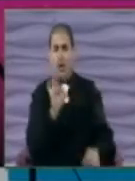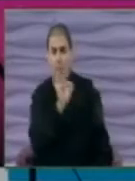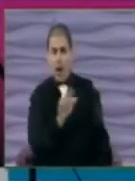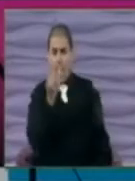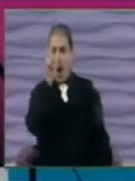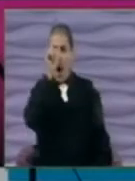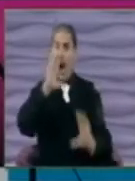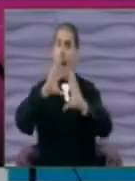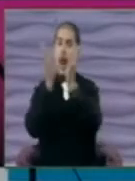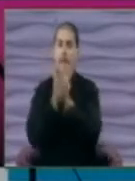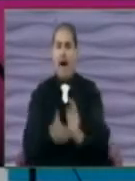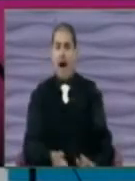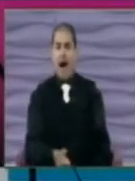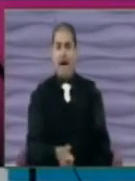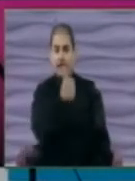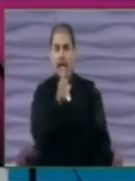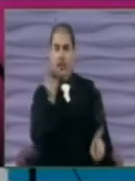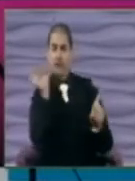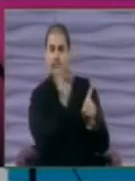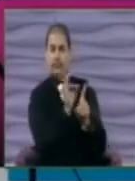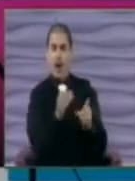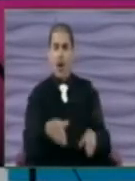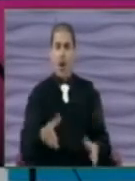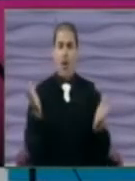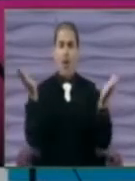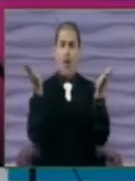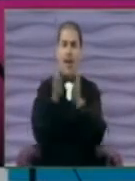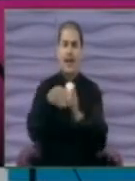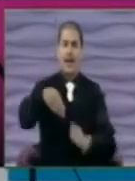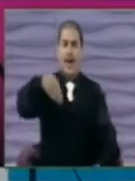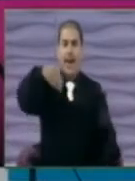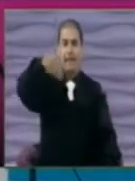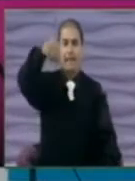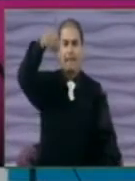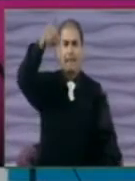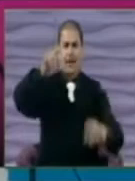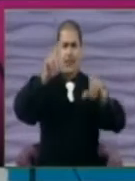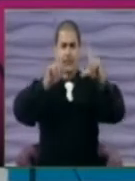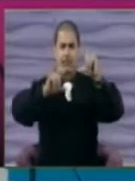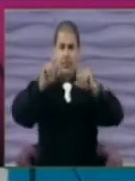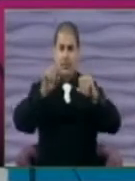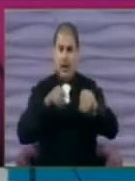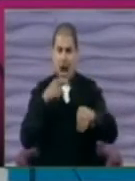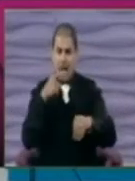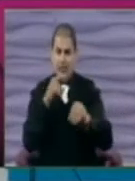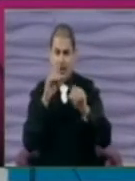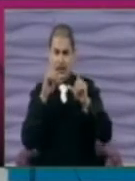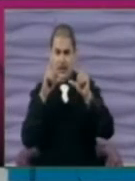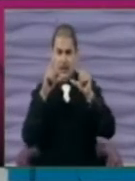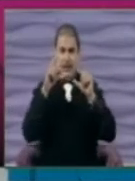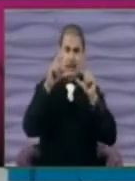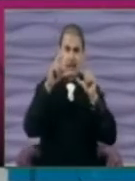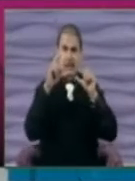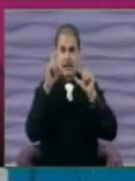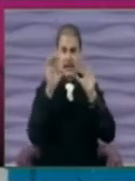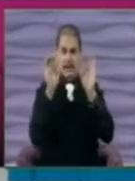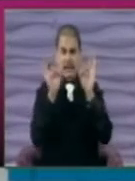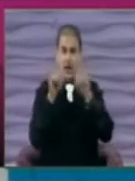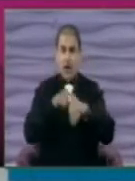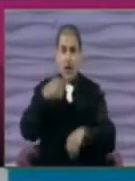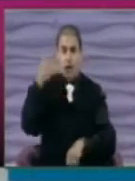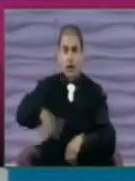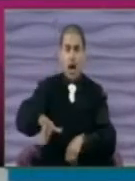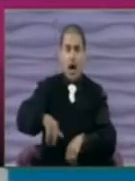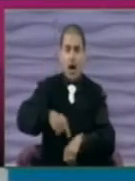في شويه اضاءه ضوء المدينه. تقريبا مده الصوره واحنا بنشتغل عليها ما يقارب نص ساعه تطلع من النتيجه هاي حتى تقدر بهاي